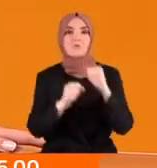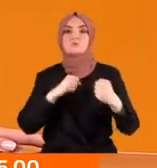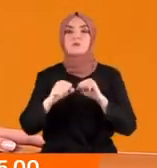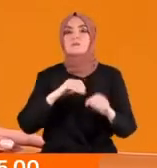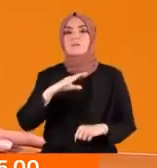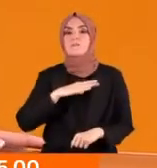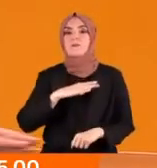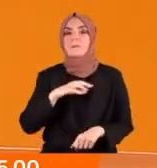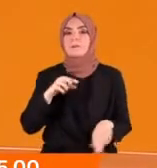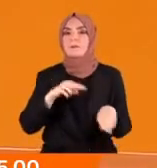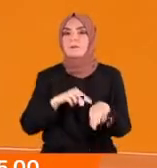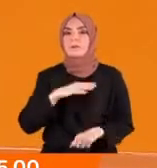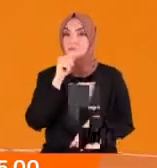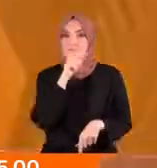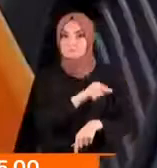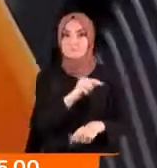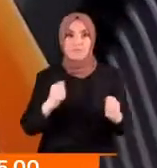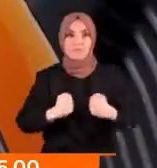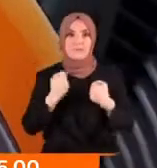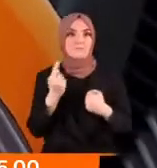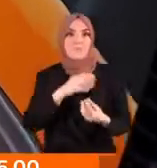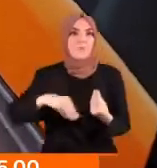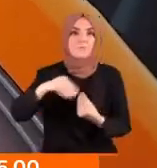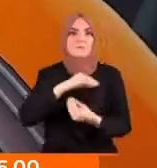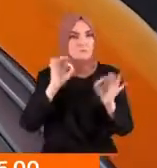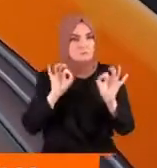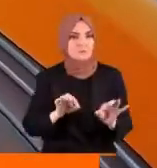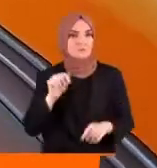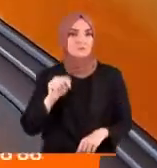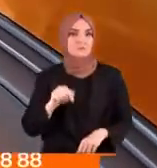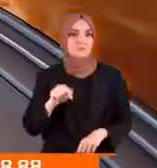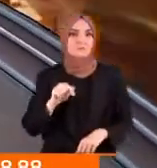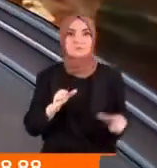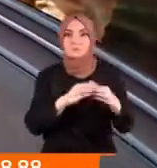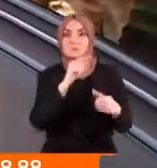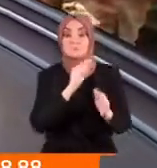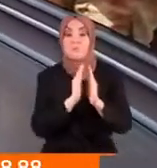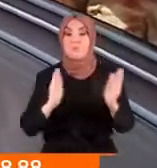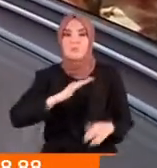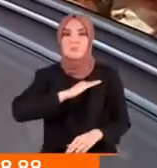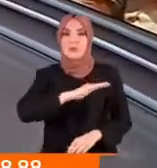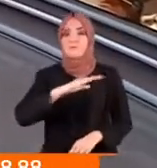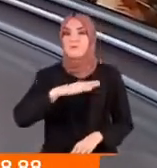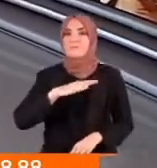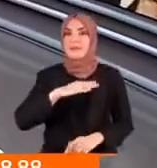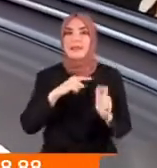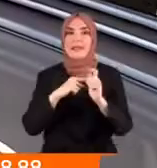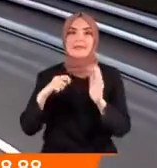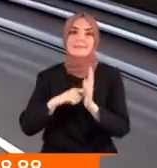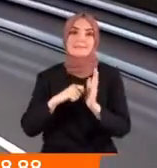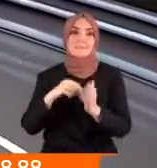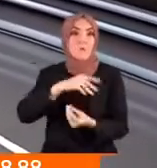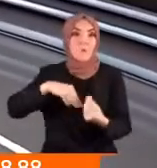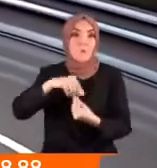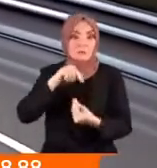terörle mücadele var. PKK'ya yönelik dev bir operasyon daha başladı bugün. Örgüte büyük darbe vuran Eren operasyonlarının devamı